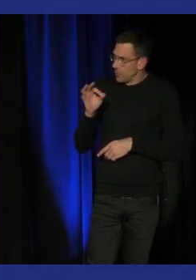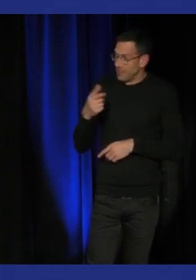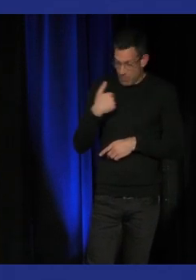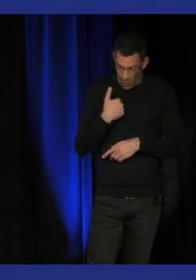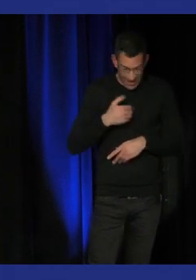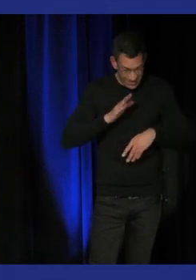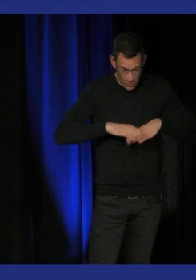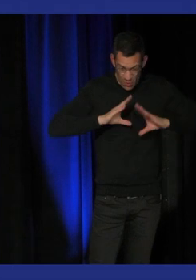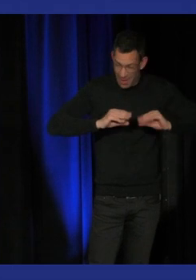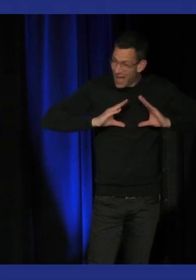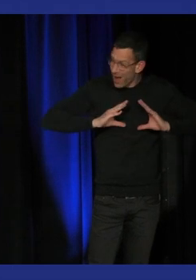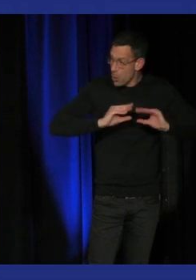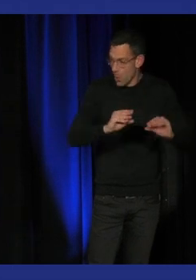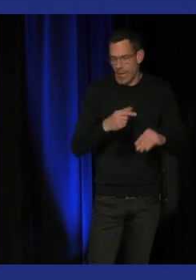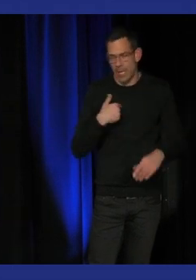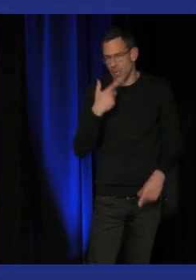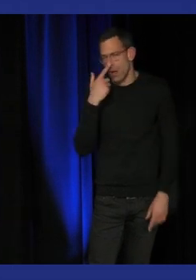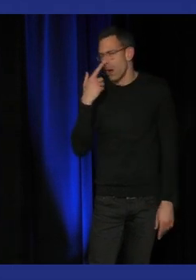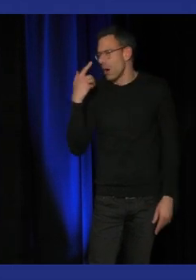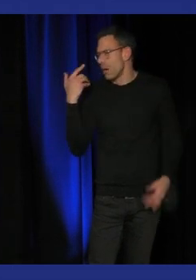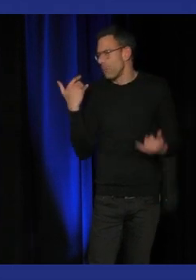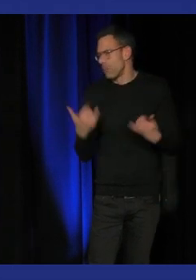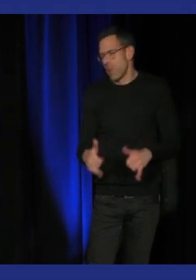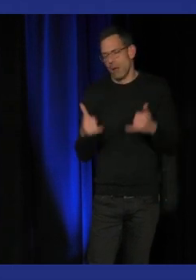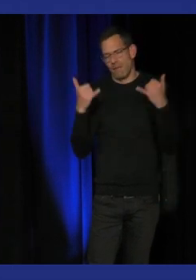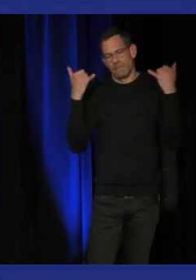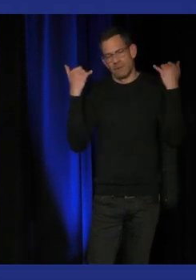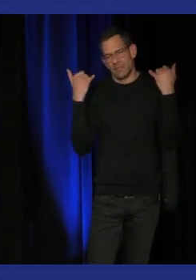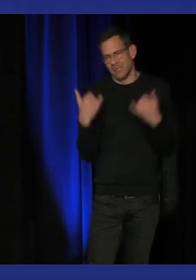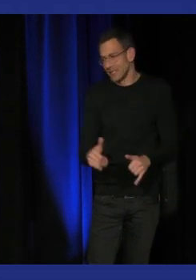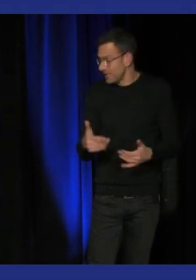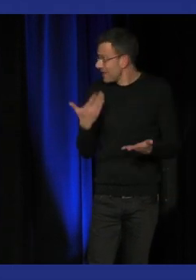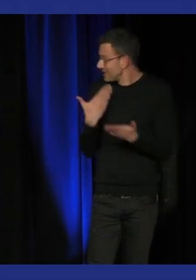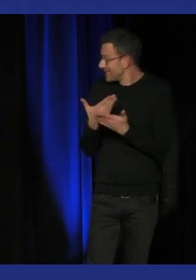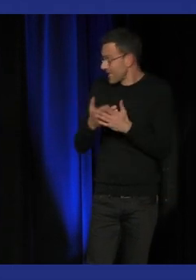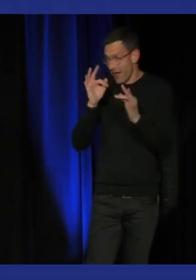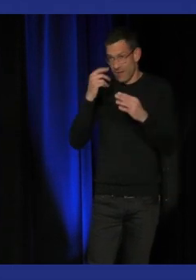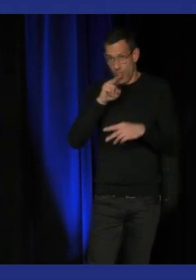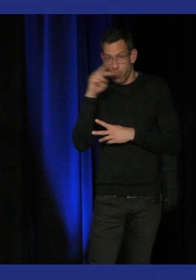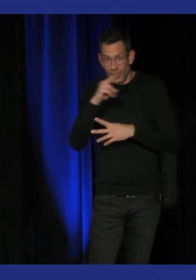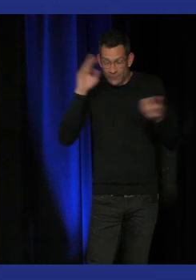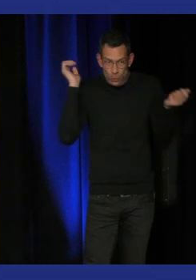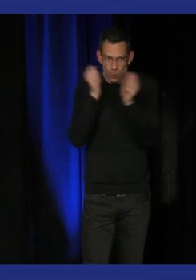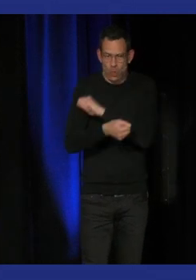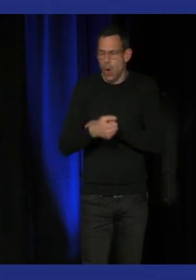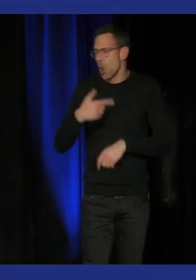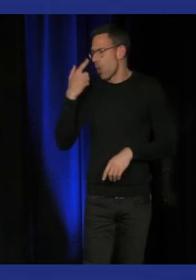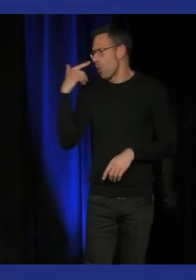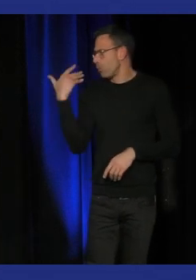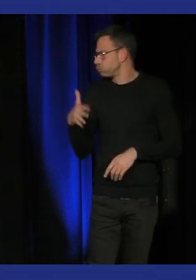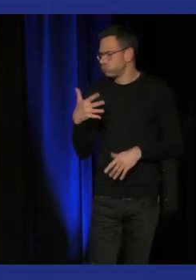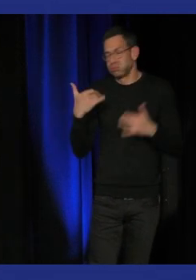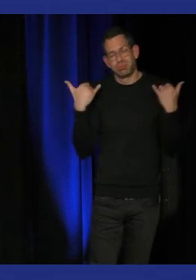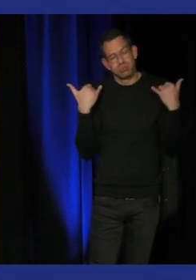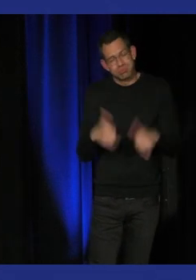terrains aussi, mais oh là là, on en est loin. Enfin, en tout cas pour ce changement de paradigme, on en est vraiment